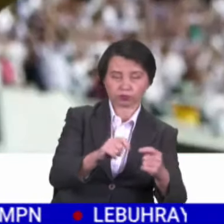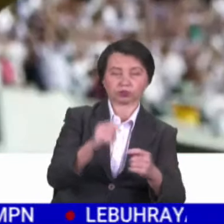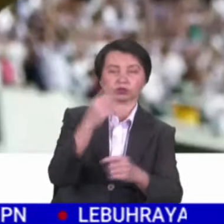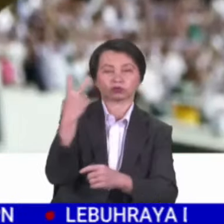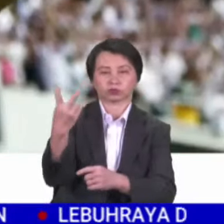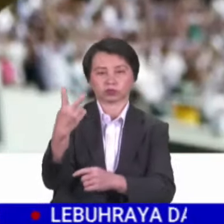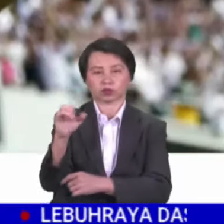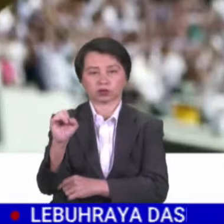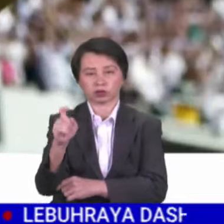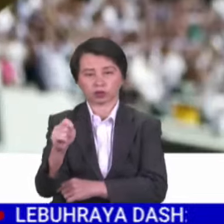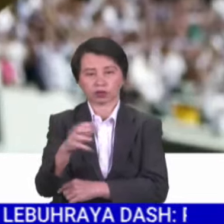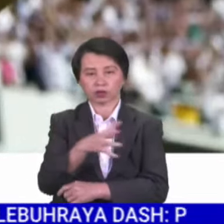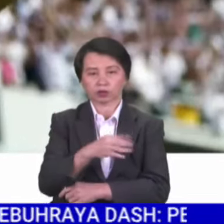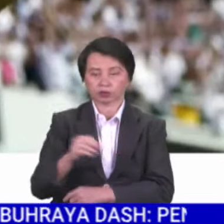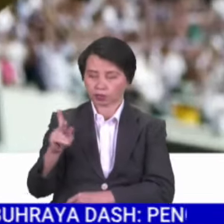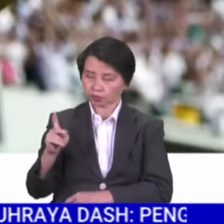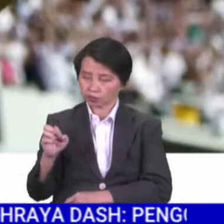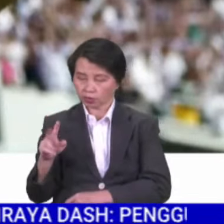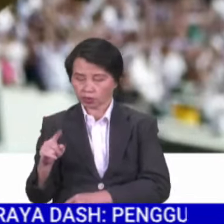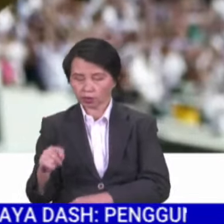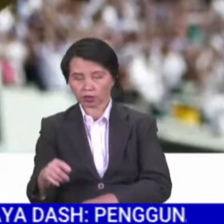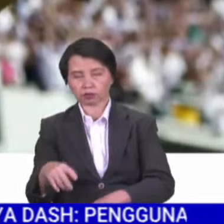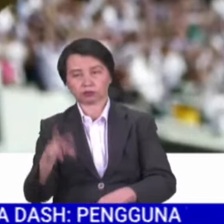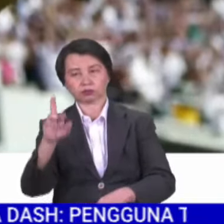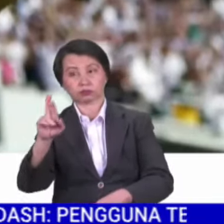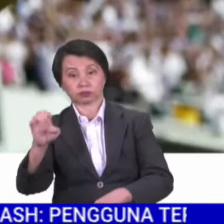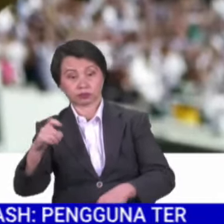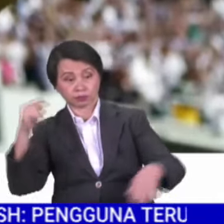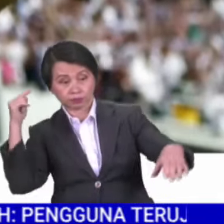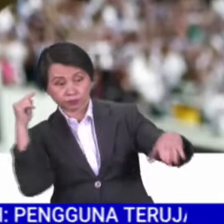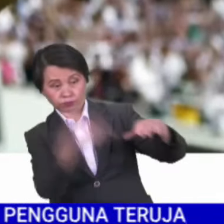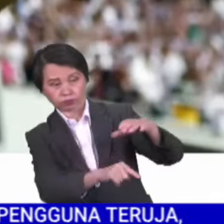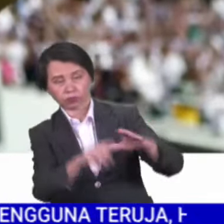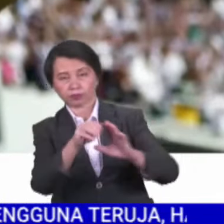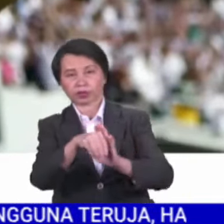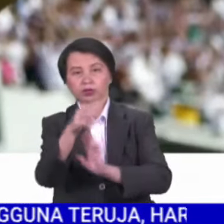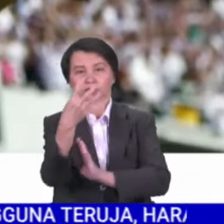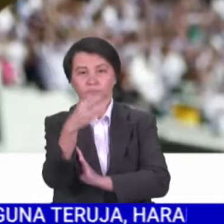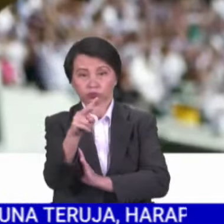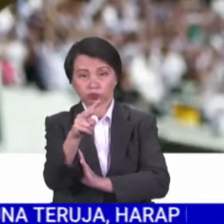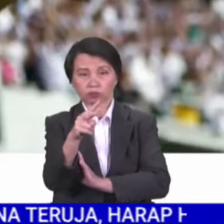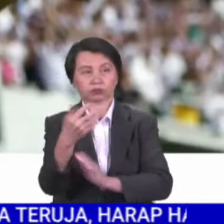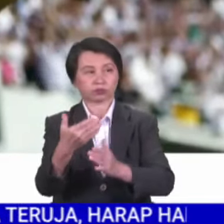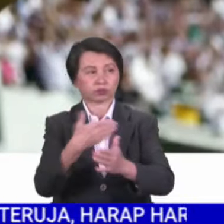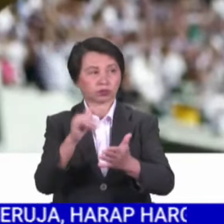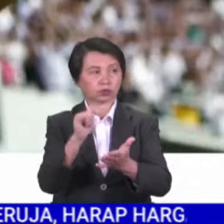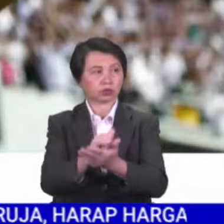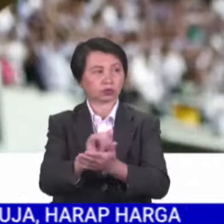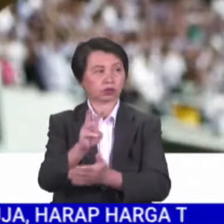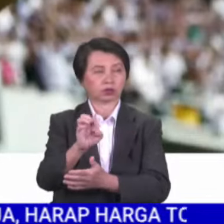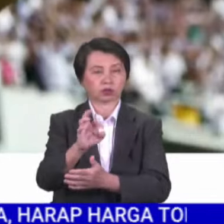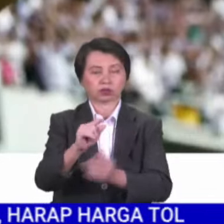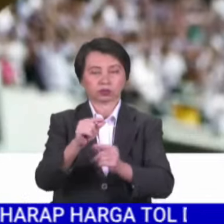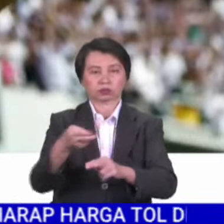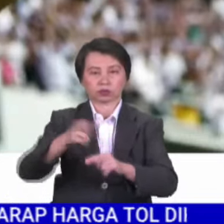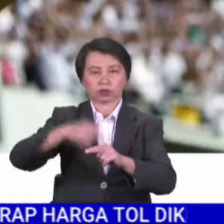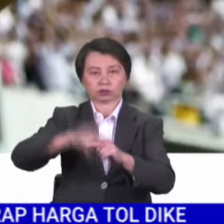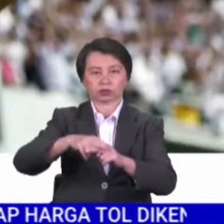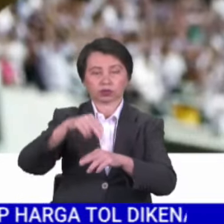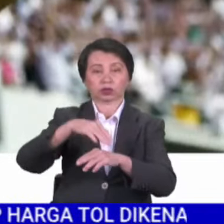babak kedua. Karim Benzema meletakkan Real di depan pada minit ke-12 sebelum Federico Valverde